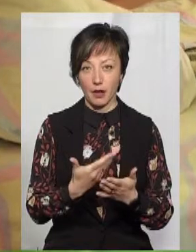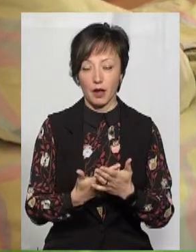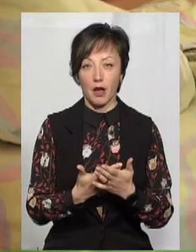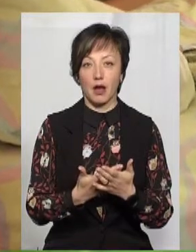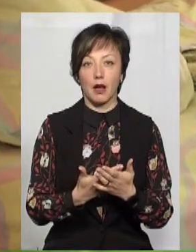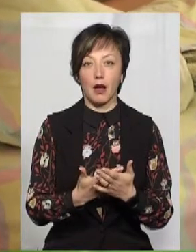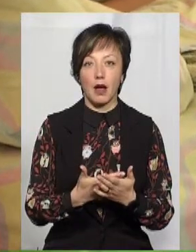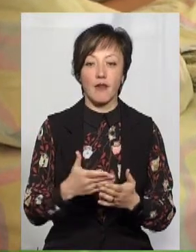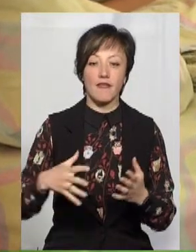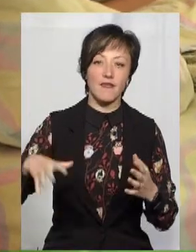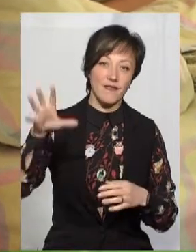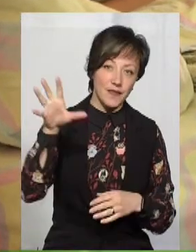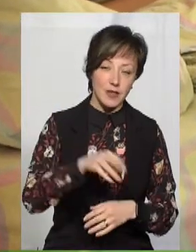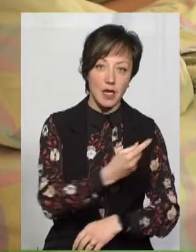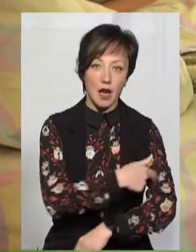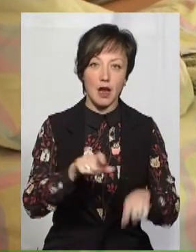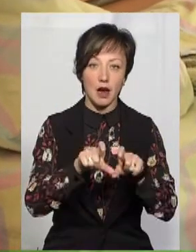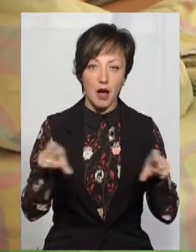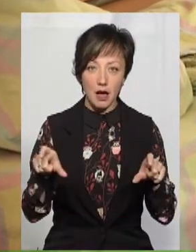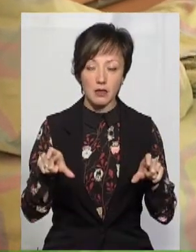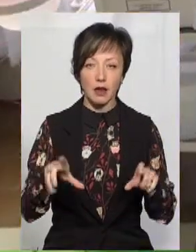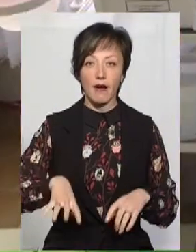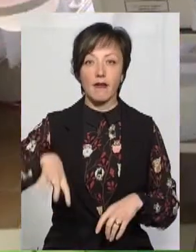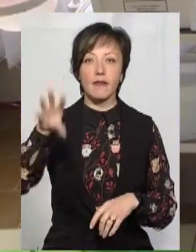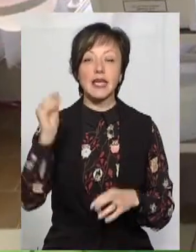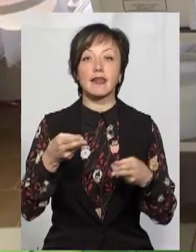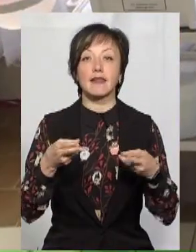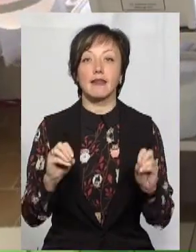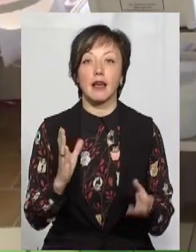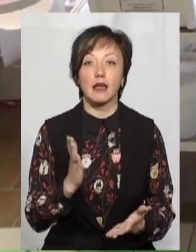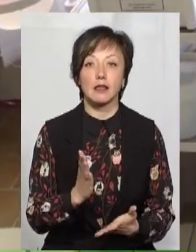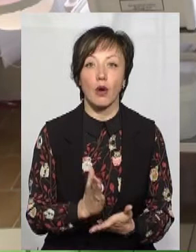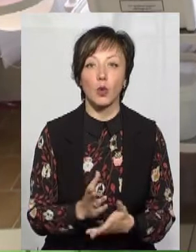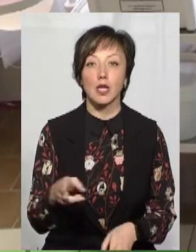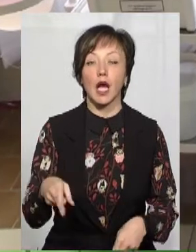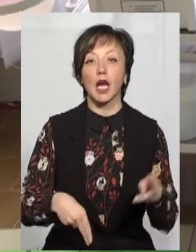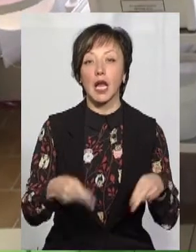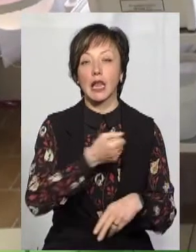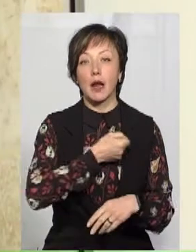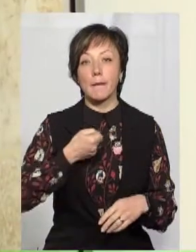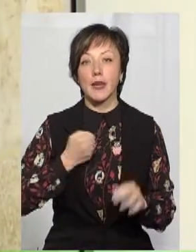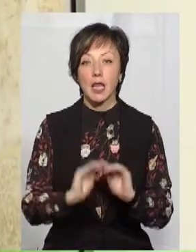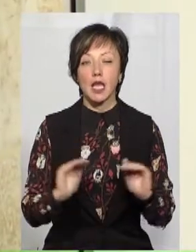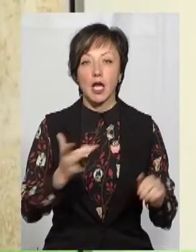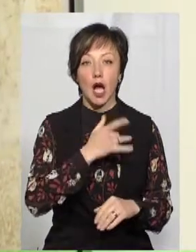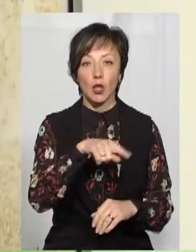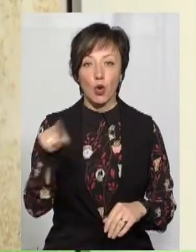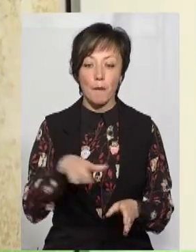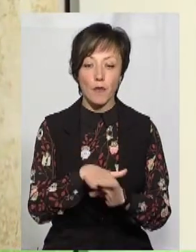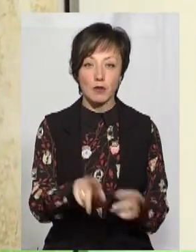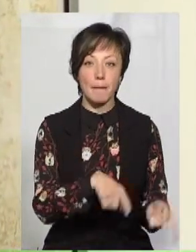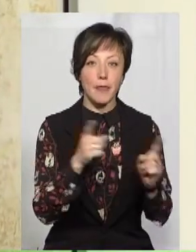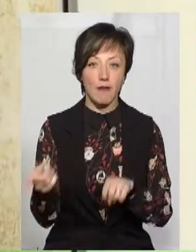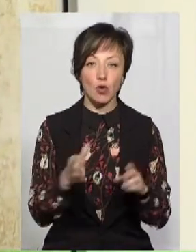розгортання практично лікарні в повному масштабі. Це корпус весь, де знаходиться хірургія, терапія, дитяча кардіологія. Ми повністю переводимо в